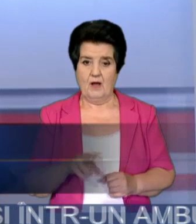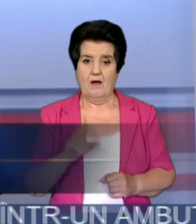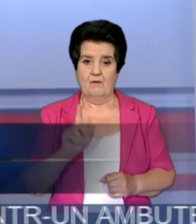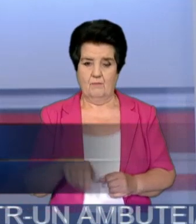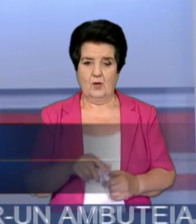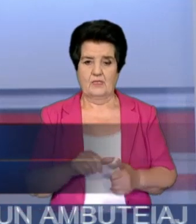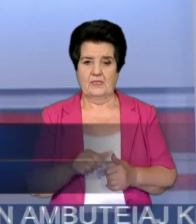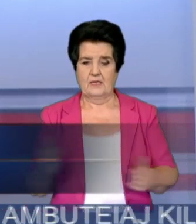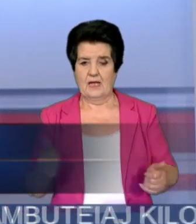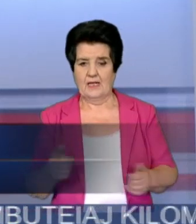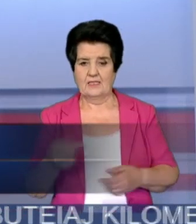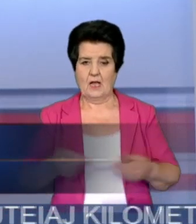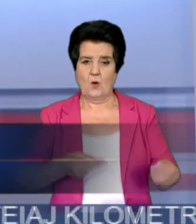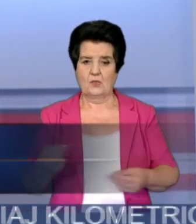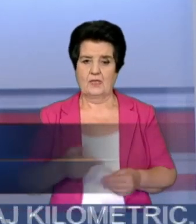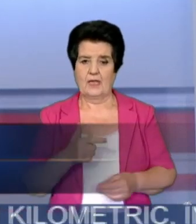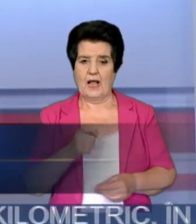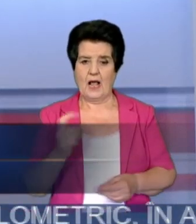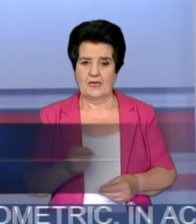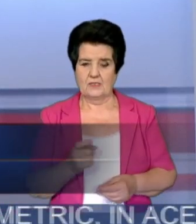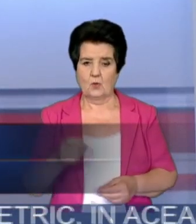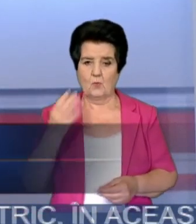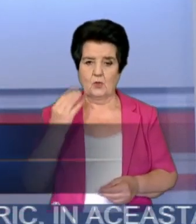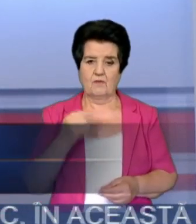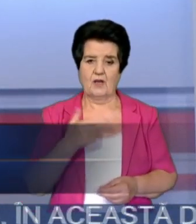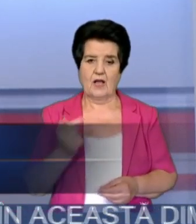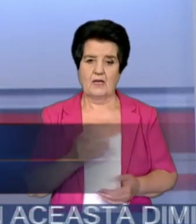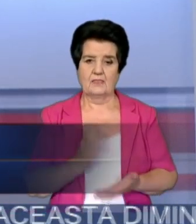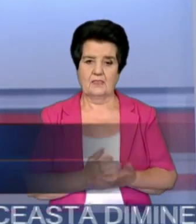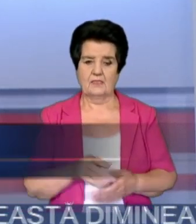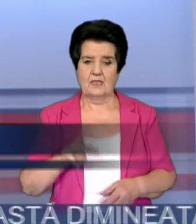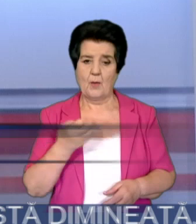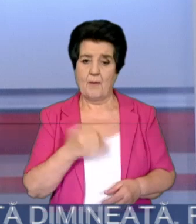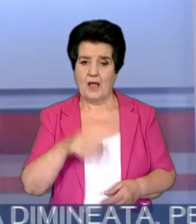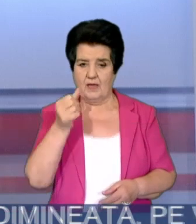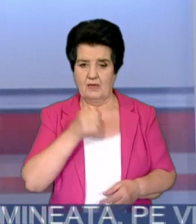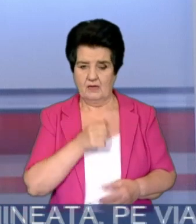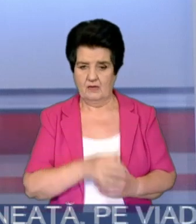rezilia contractul de furnizare a gazelor cu Moldova Gaz, există din la 1 mai.